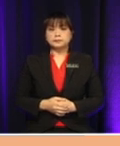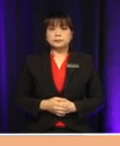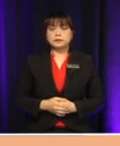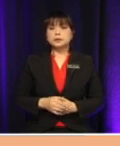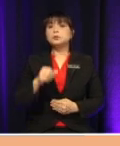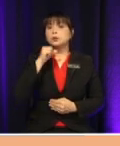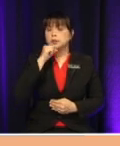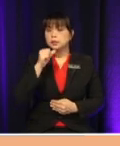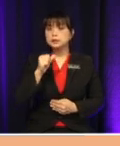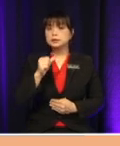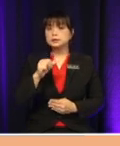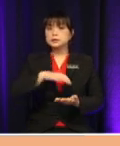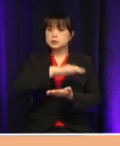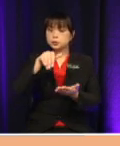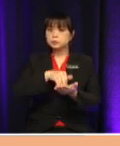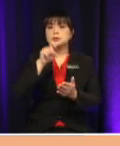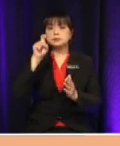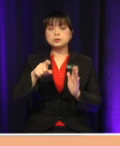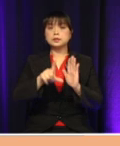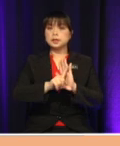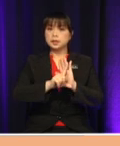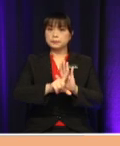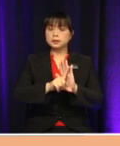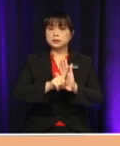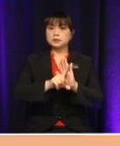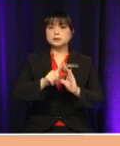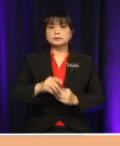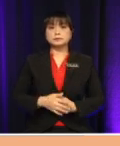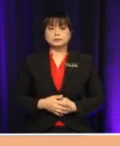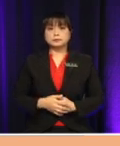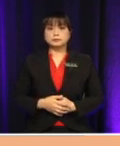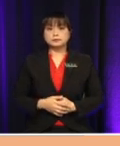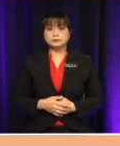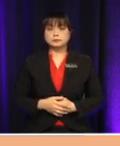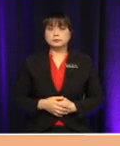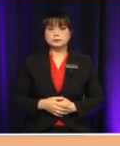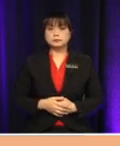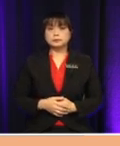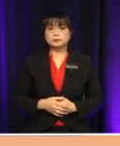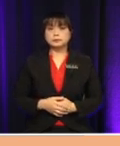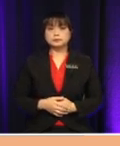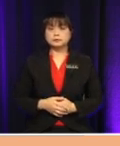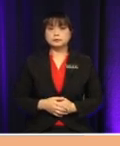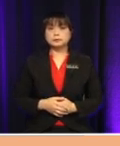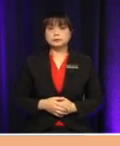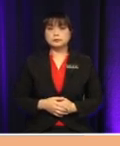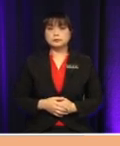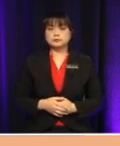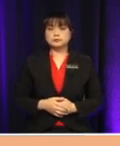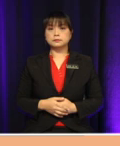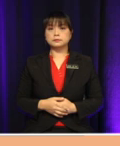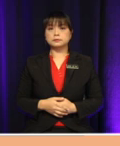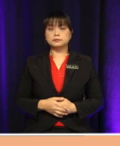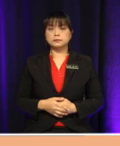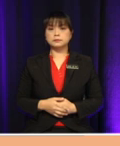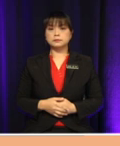hirarki itu kita telah label kan dia telah dilibatkan Pi yaitu Kingdom kelas Q kelas R order